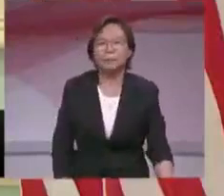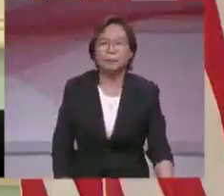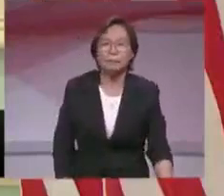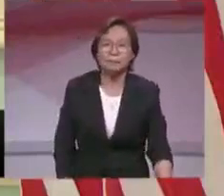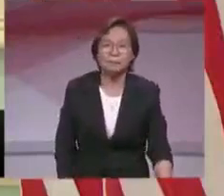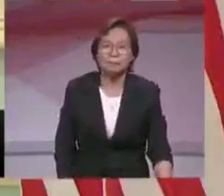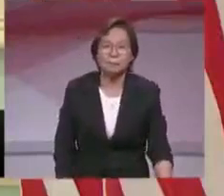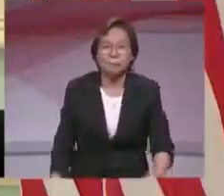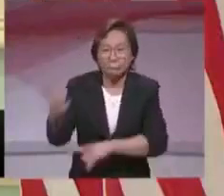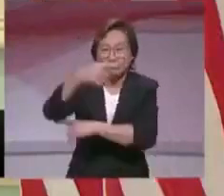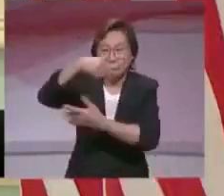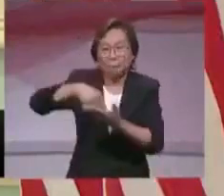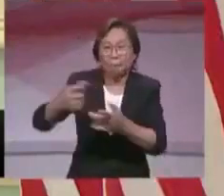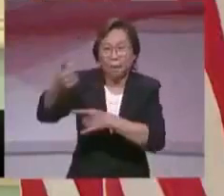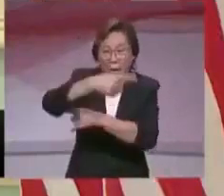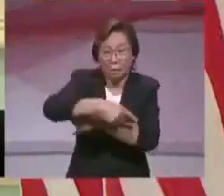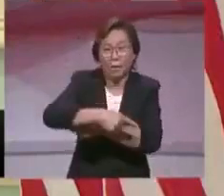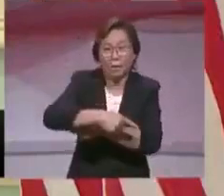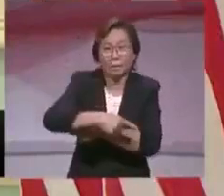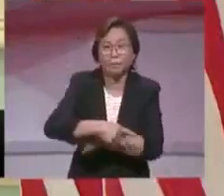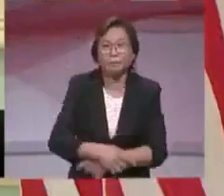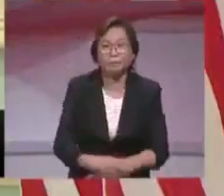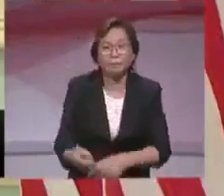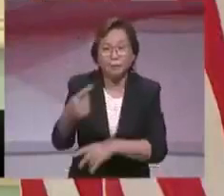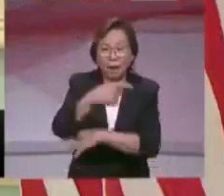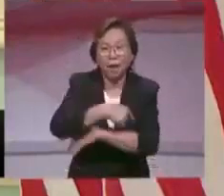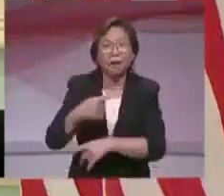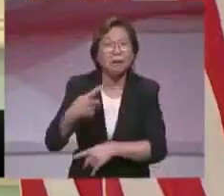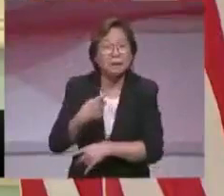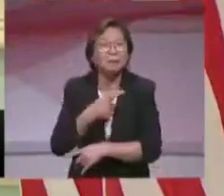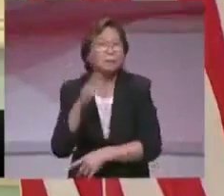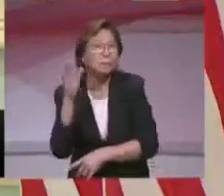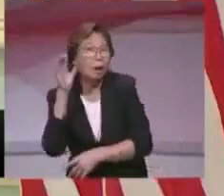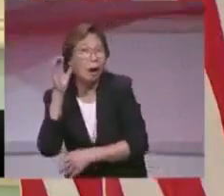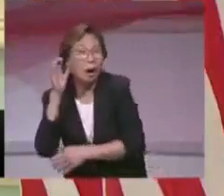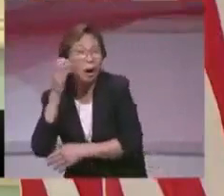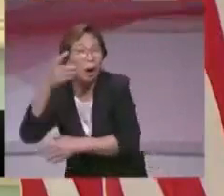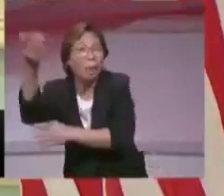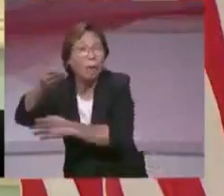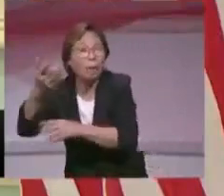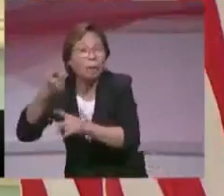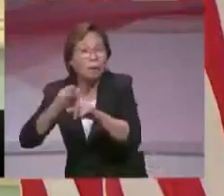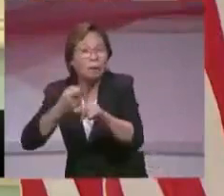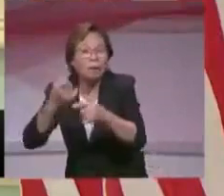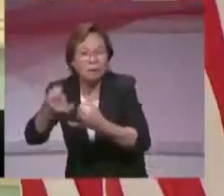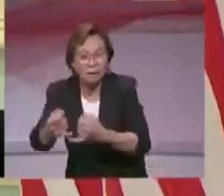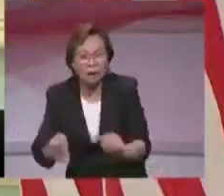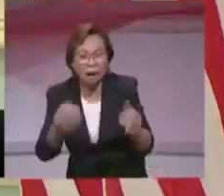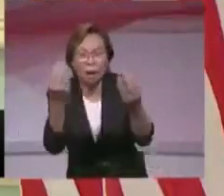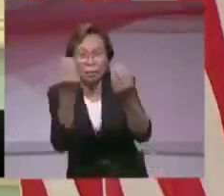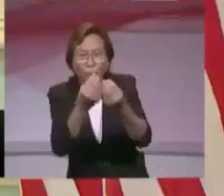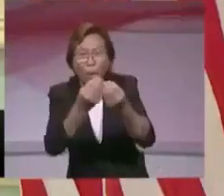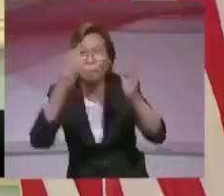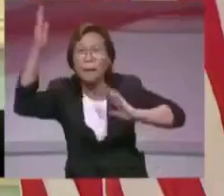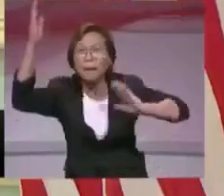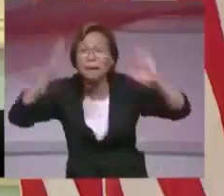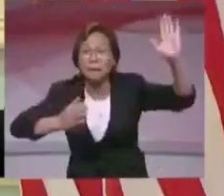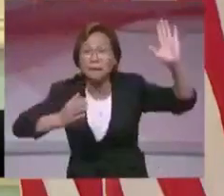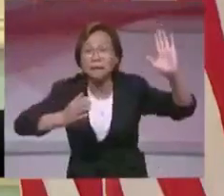Kita hari ini mendapat mendengar pembentangan daripada Jabatan Perangkaan